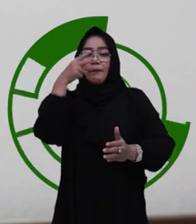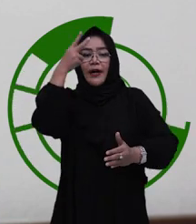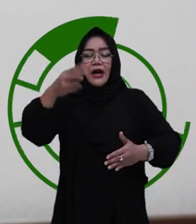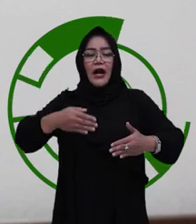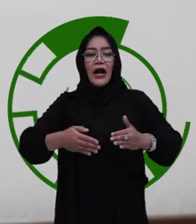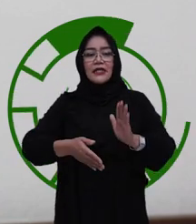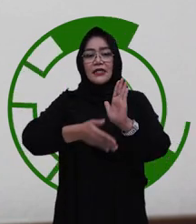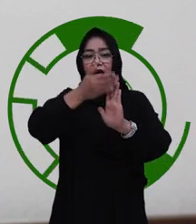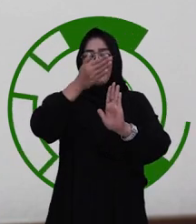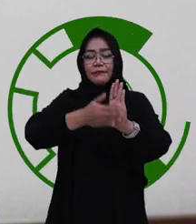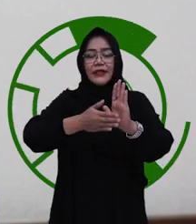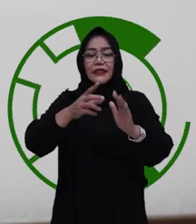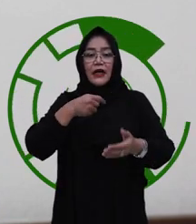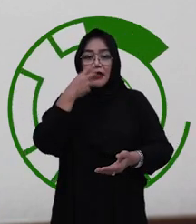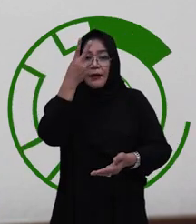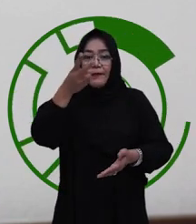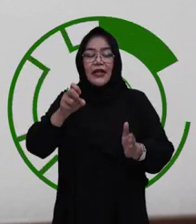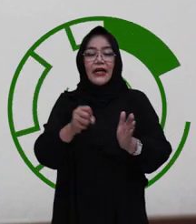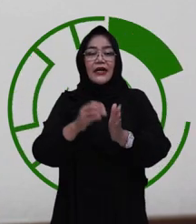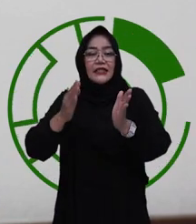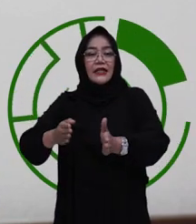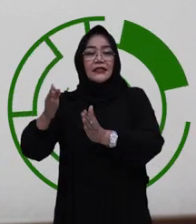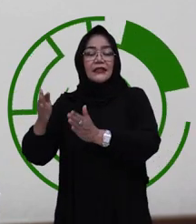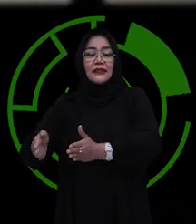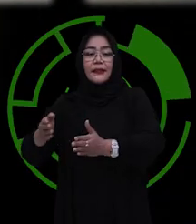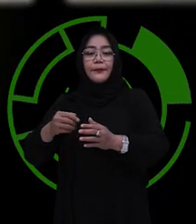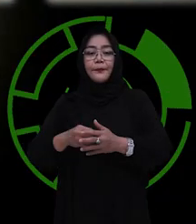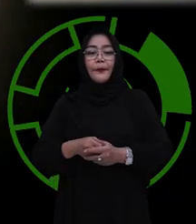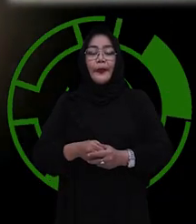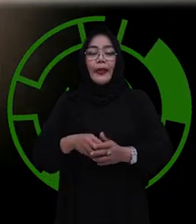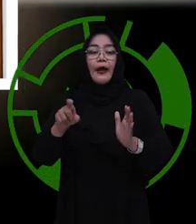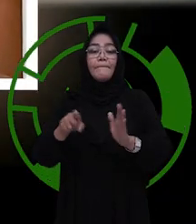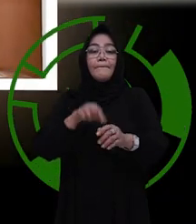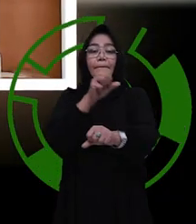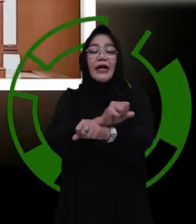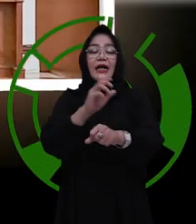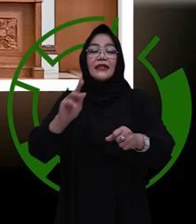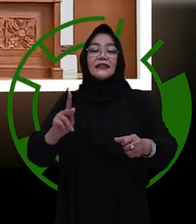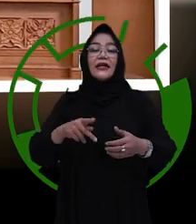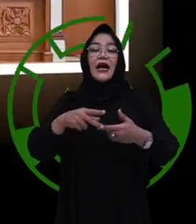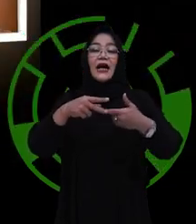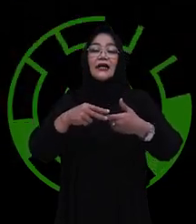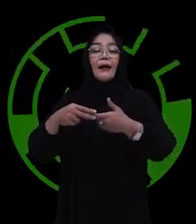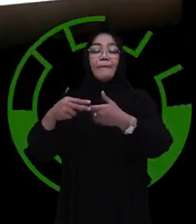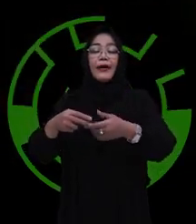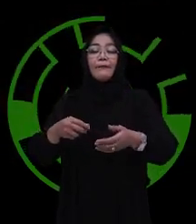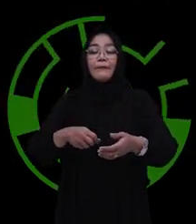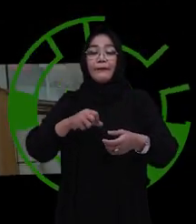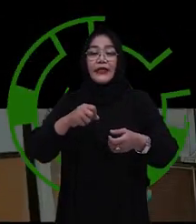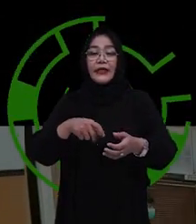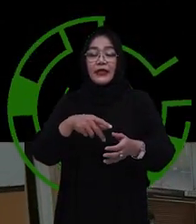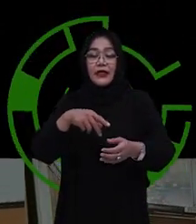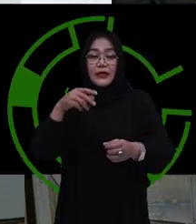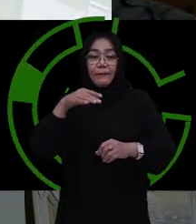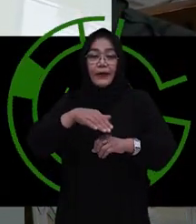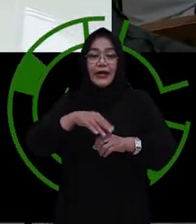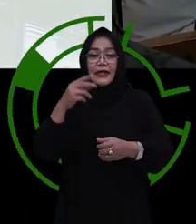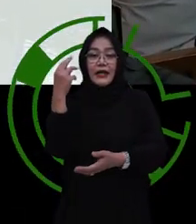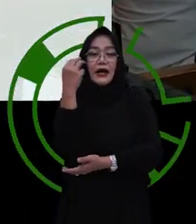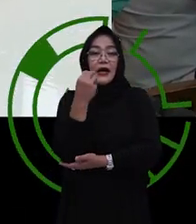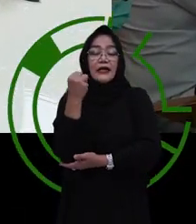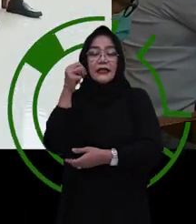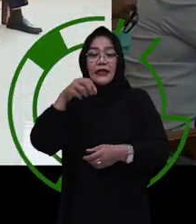serta monitoring evaluasi secara berkala, melakukan pembinaan dan pengawasan berkala ke